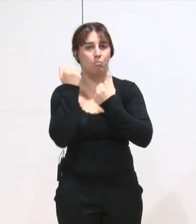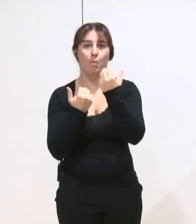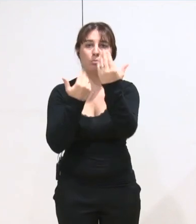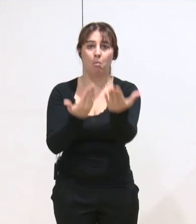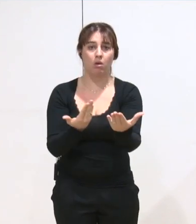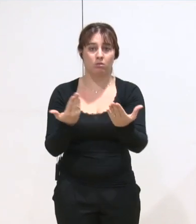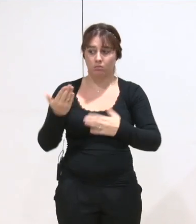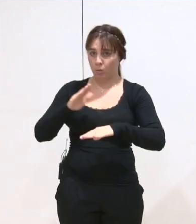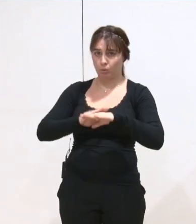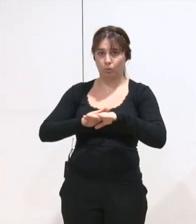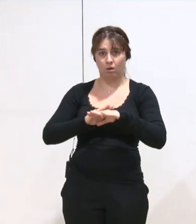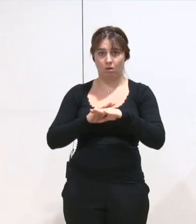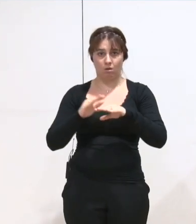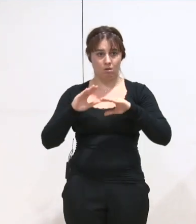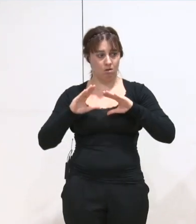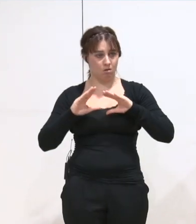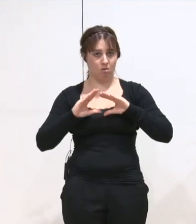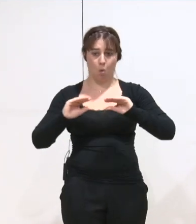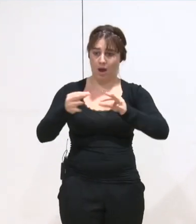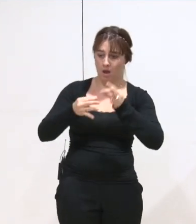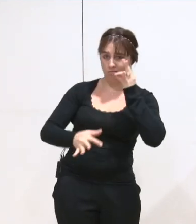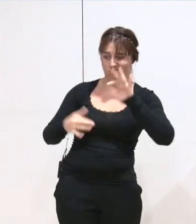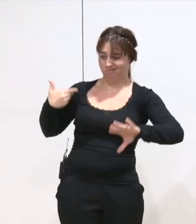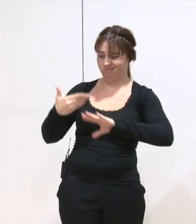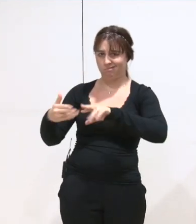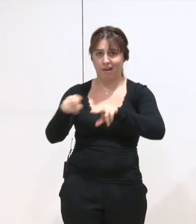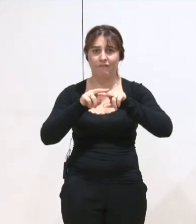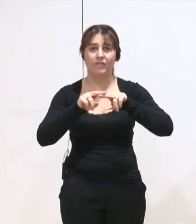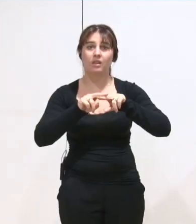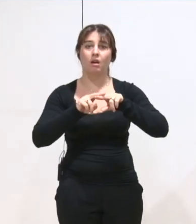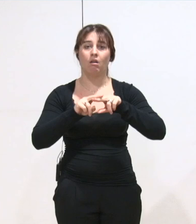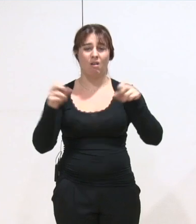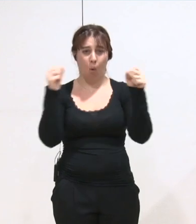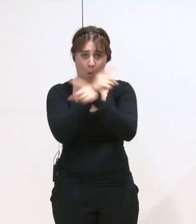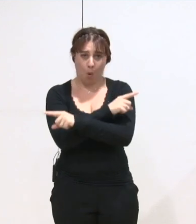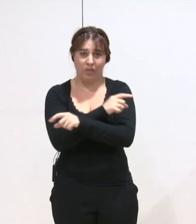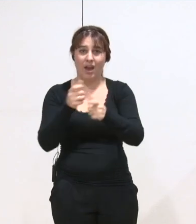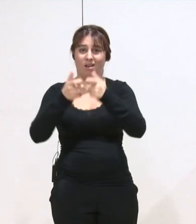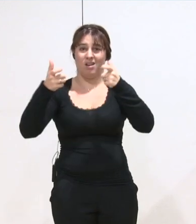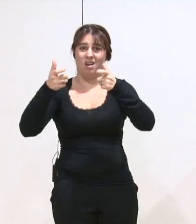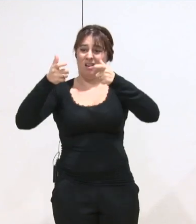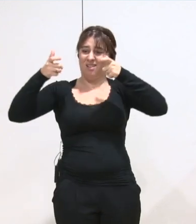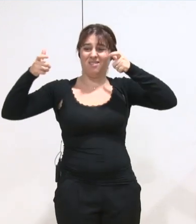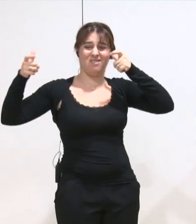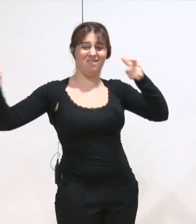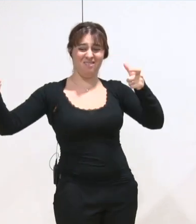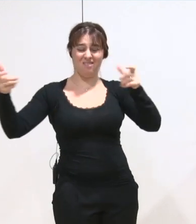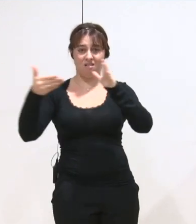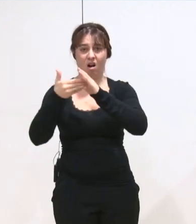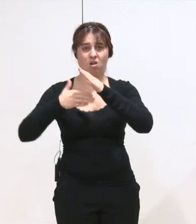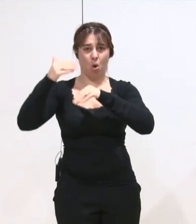place. Au contraire, les autorisations d'agrandissement des hypermarchés ont